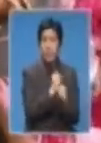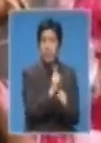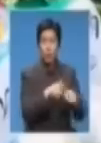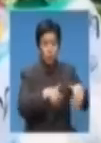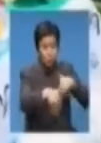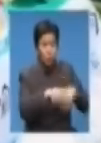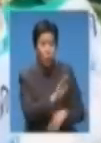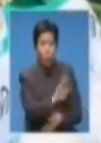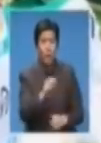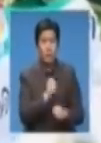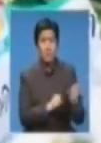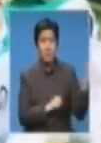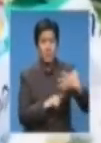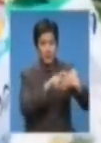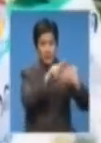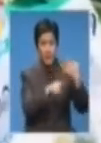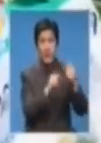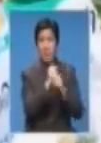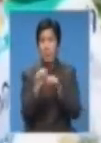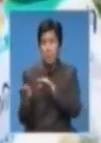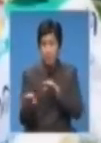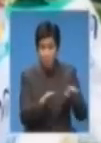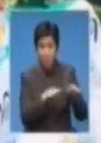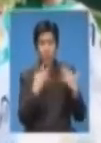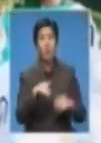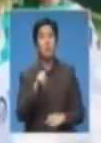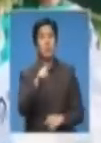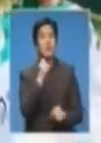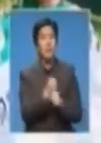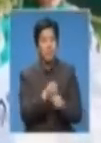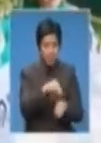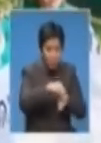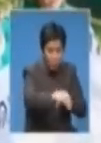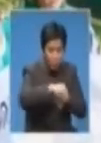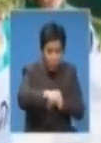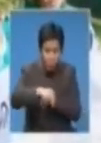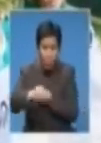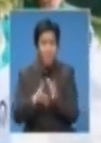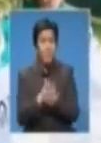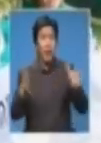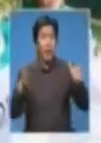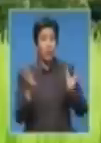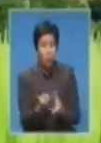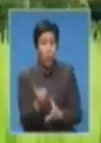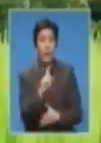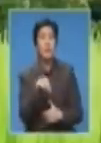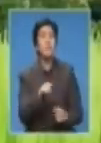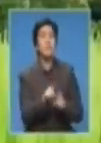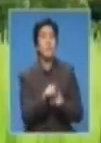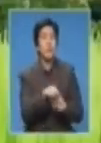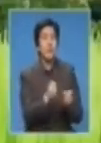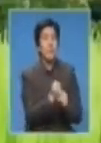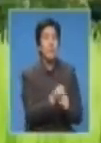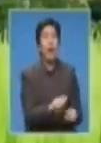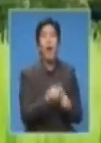มชนถ้าเรากำหนด4อย่างได้มันก็คือคำตอบว่าท่านจะผลิตเท่าไหร่นะคือเขาเรียกว่าซัพพลายนะครับซัพพลาย